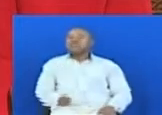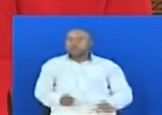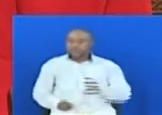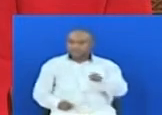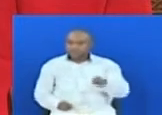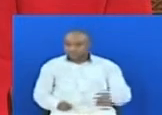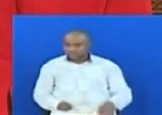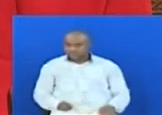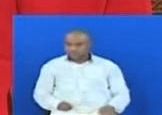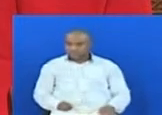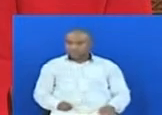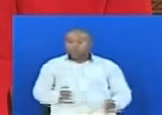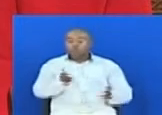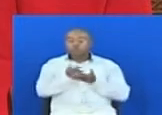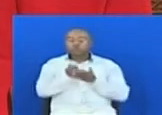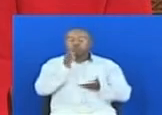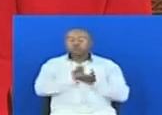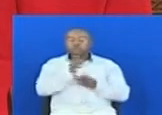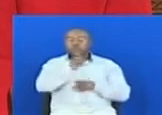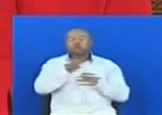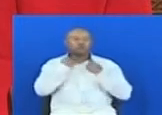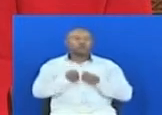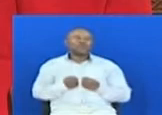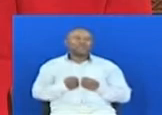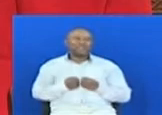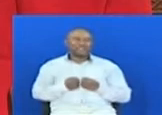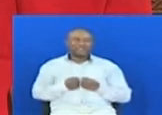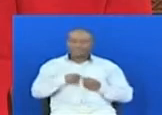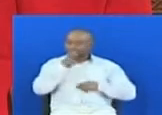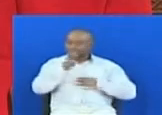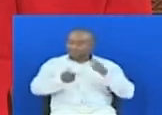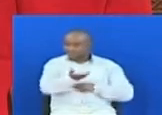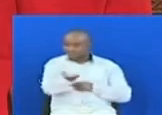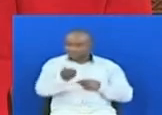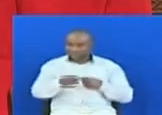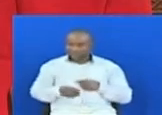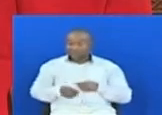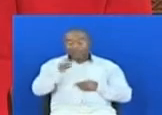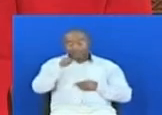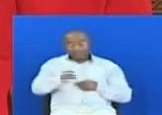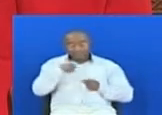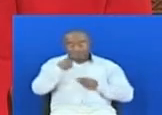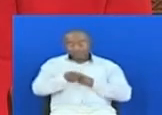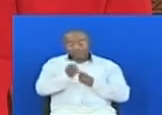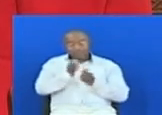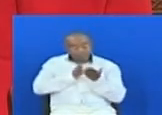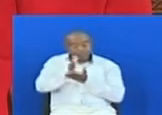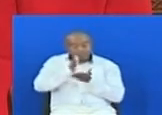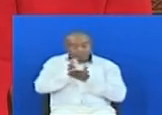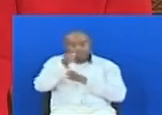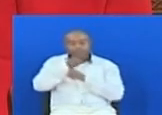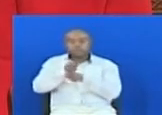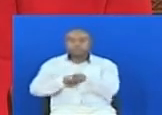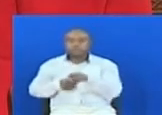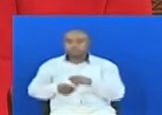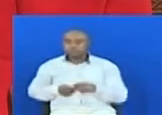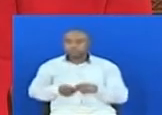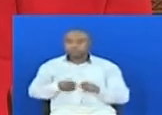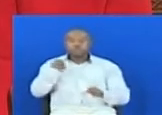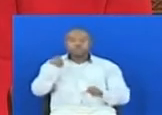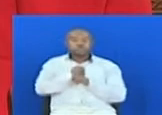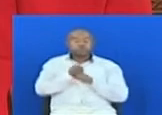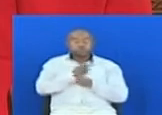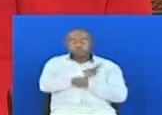sababu bado tuko imara na tunaendelea, na leo hii tunaendelea kupitisha budget. Hii shughuli ya